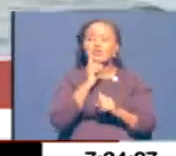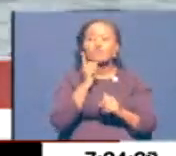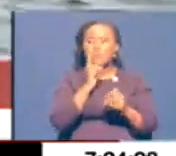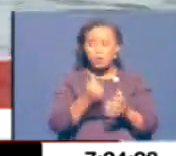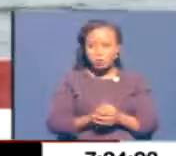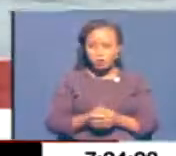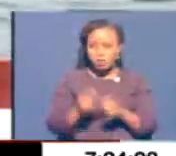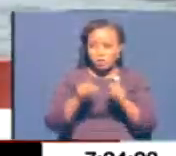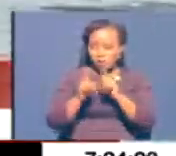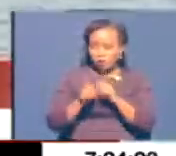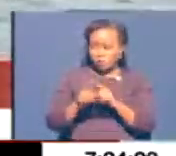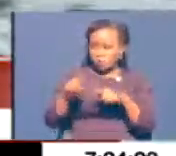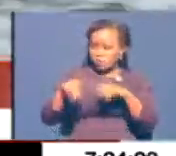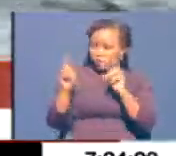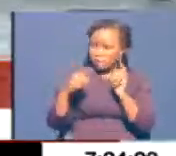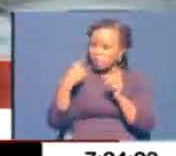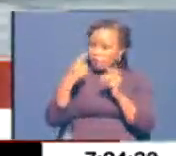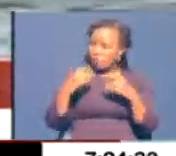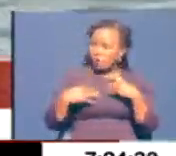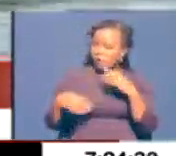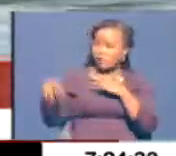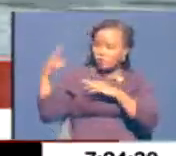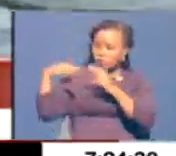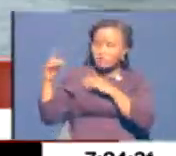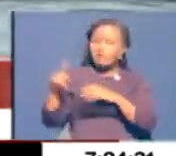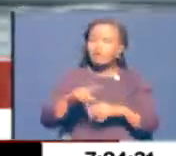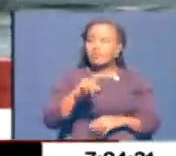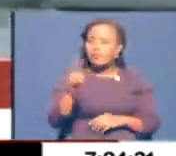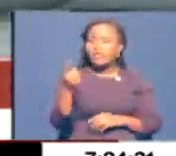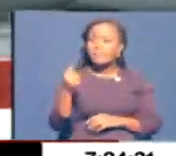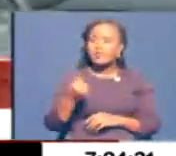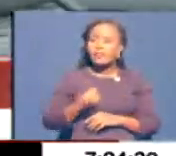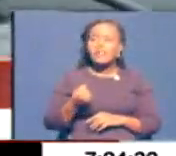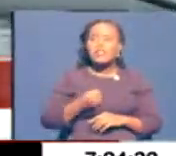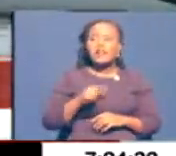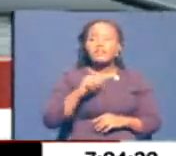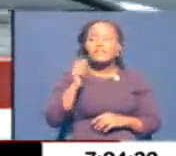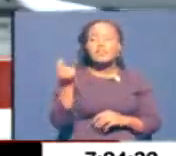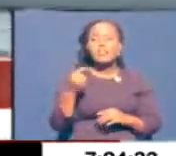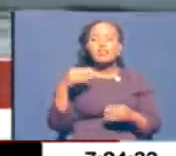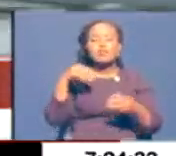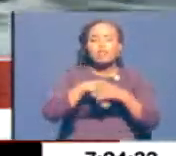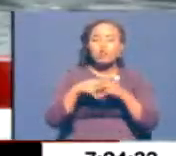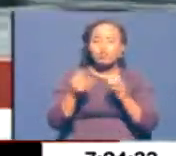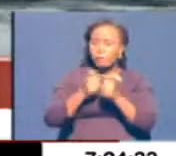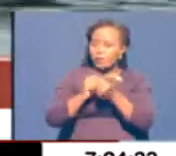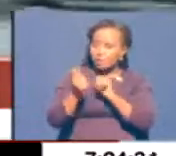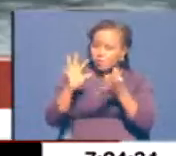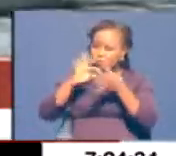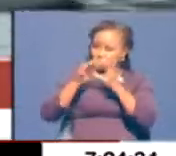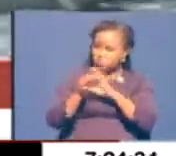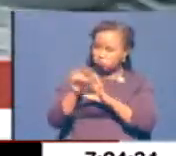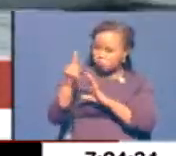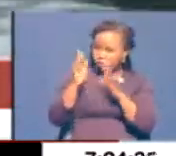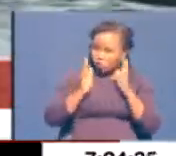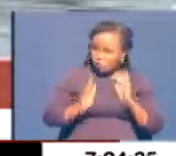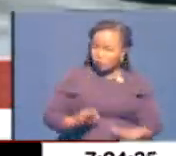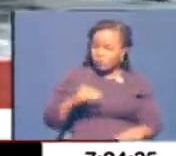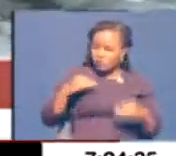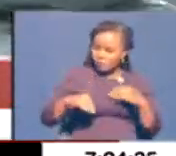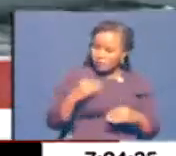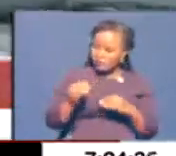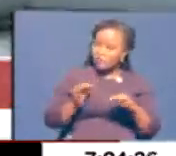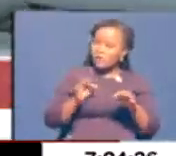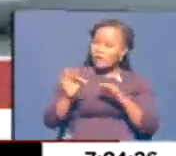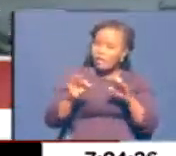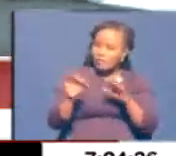ambaye ameandikisha historia kwa kuwa mwanadada wa kwanza wa Kenya kushiriki katika michezo hii ya Olimpiki kwa walemavu, ameelezea kuwa mazoezi